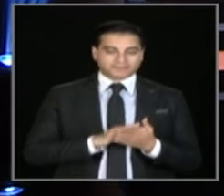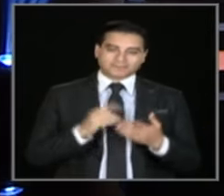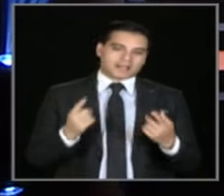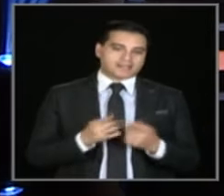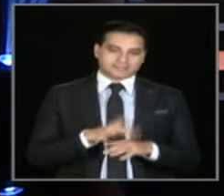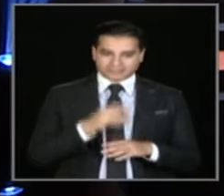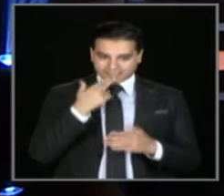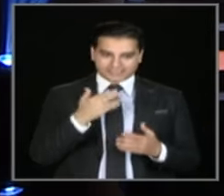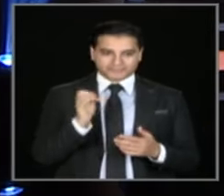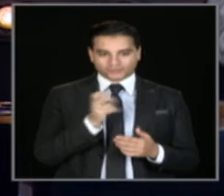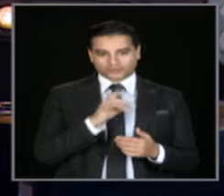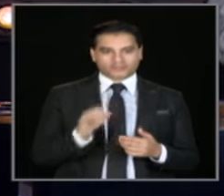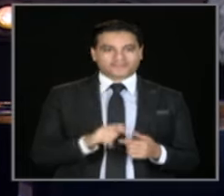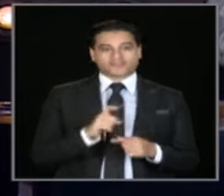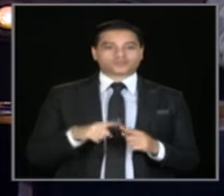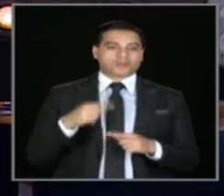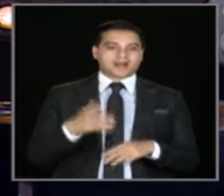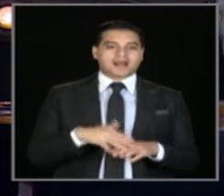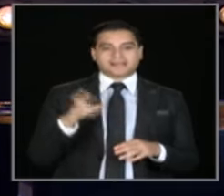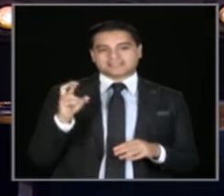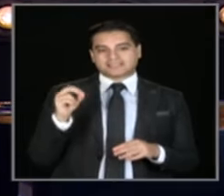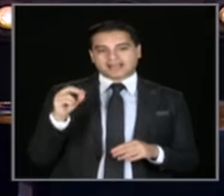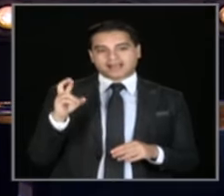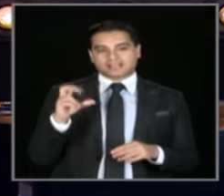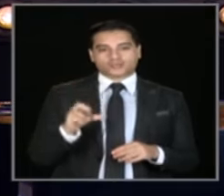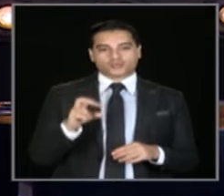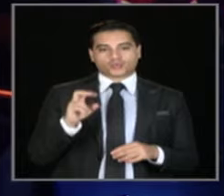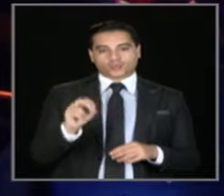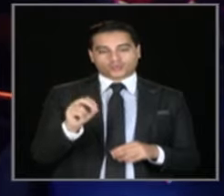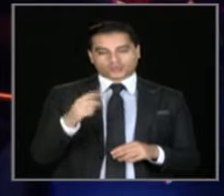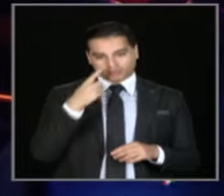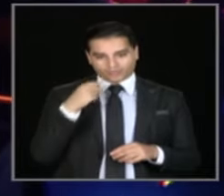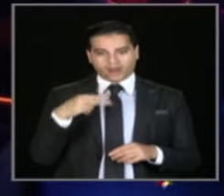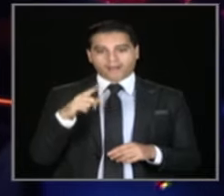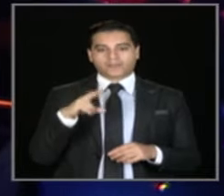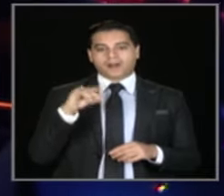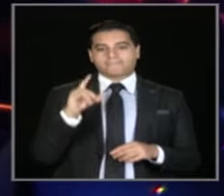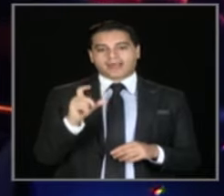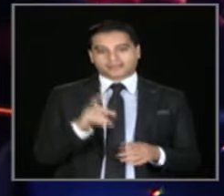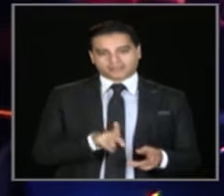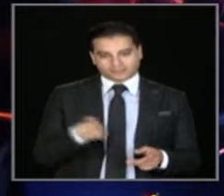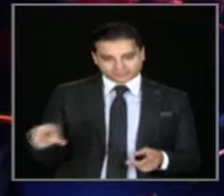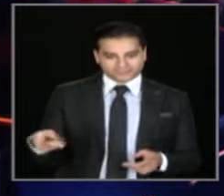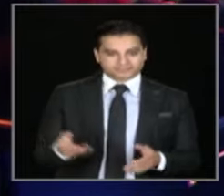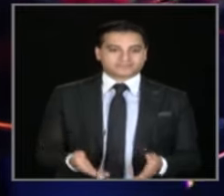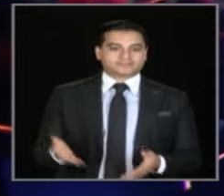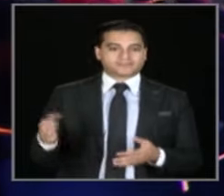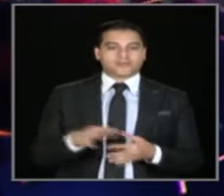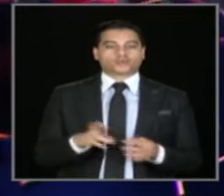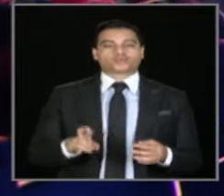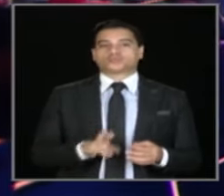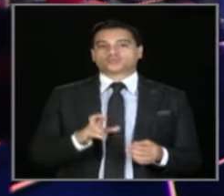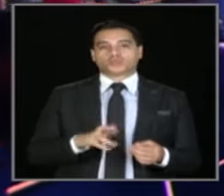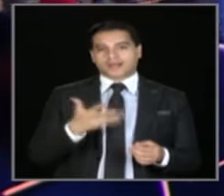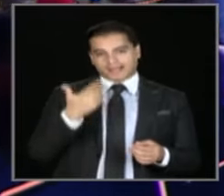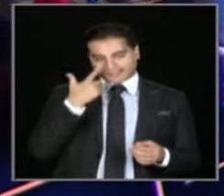عبد الرحمن بجد يا مصطفى، اخر سؤال. زقزوق، اتفضل يا زقزوق. عبد الرحمن زقزوق، لفة كاملة يا زقزوق، وهنشوف موضوع السؤال